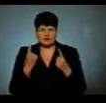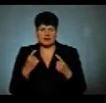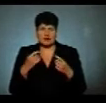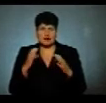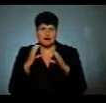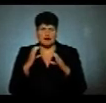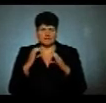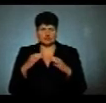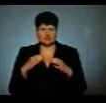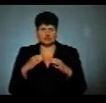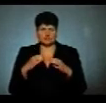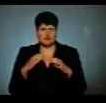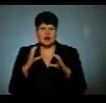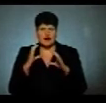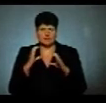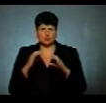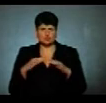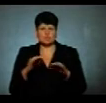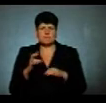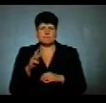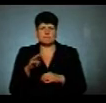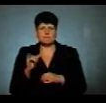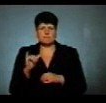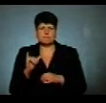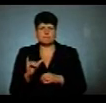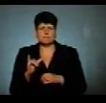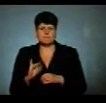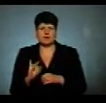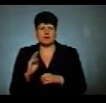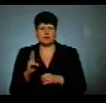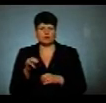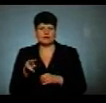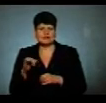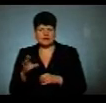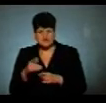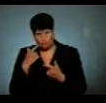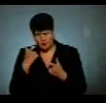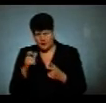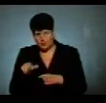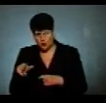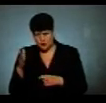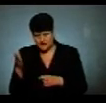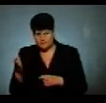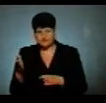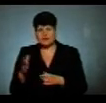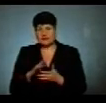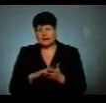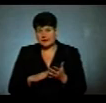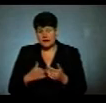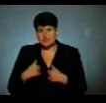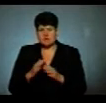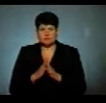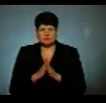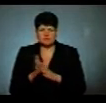автомагазинів. Не автомагазинів, перепрошую, автогуртівень на вулиці Миколаївській також поліція спрацювала, попередили людей. І надалі я просив би